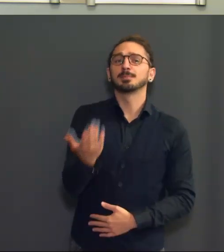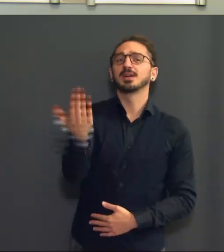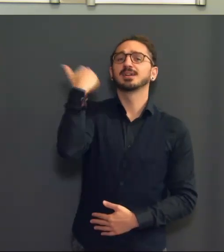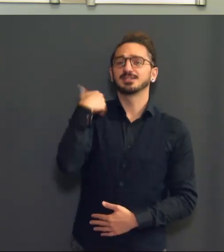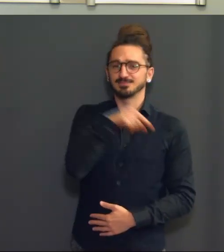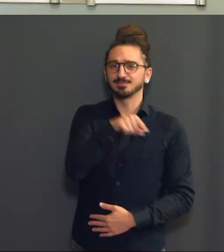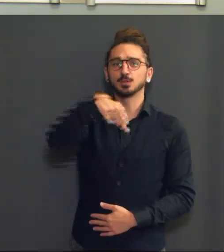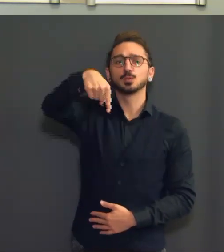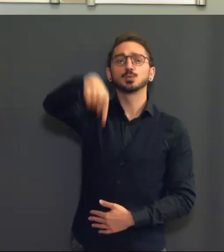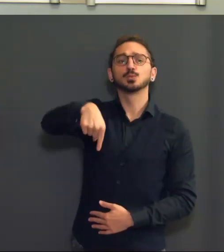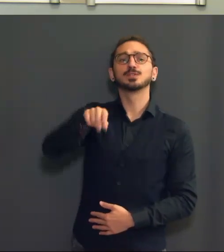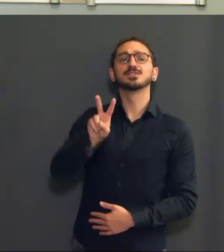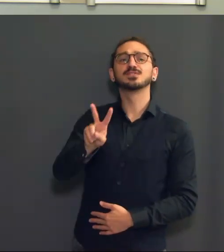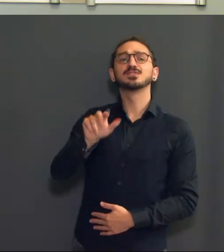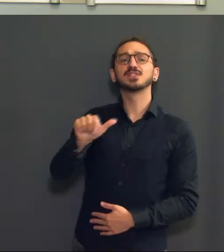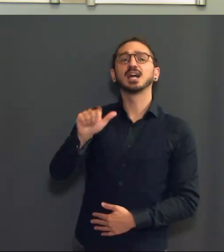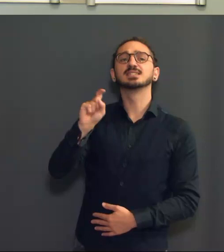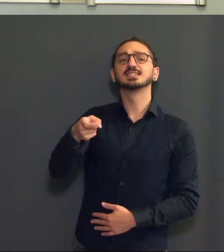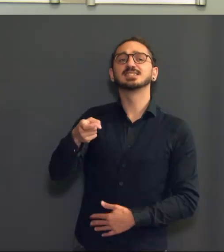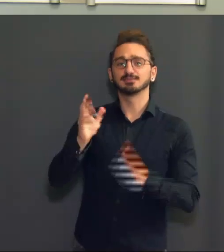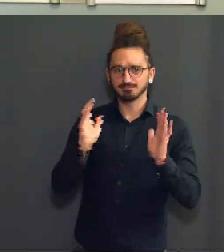Wallonie et en communauté germanophone.